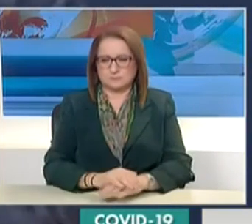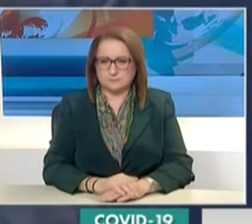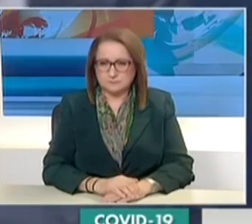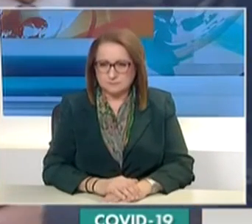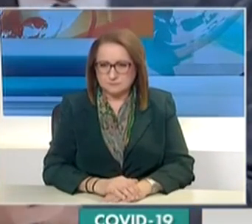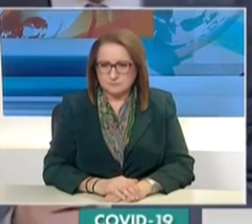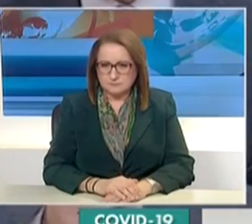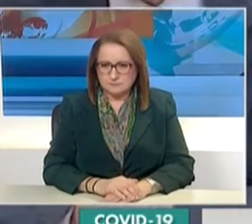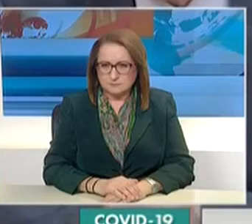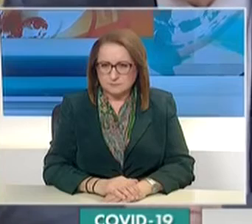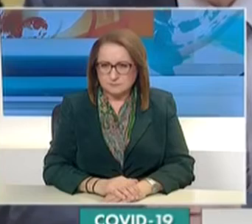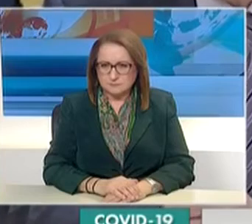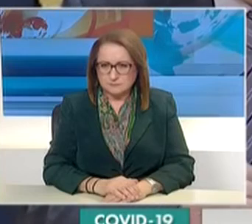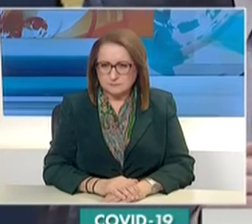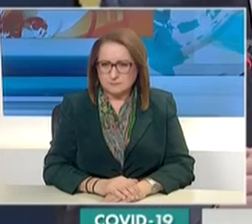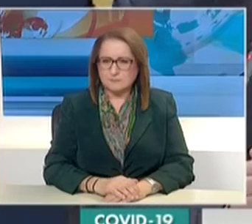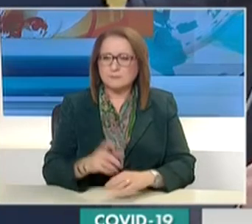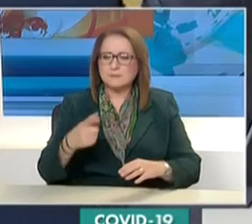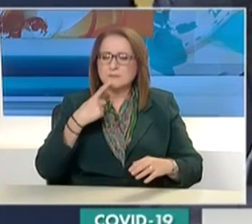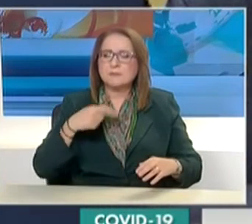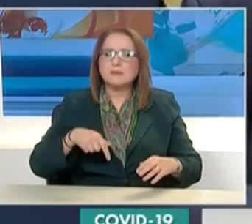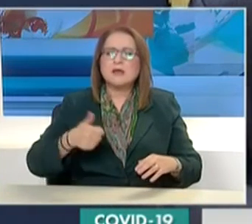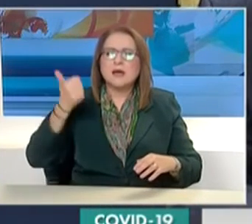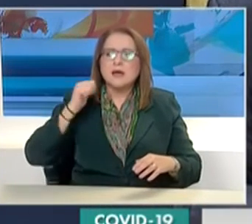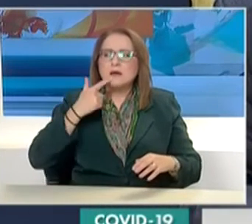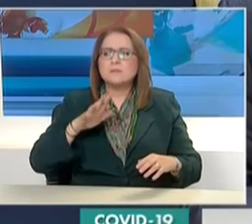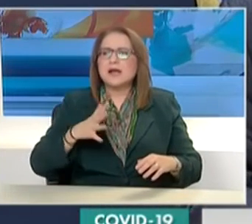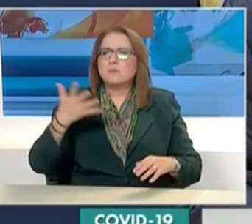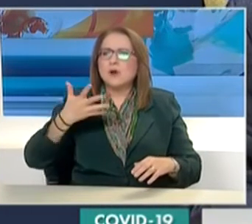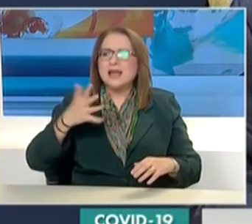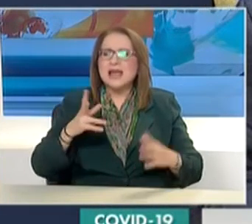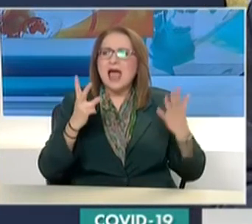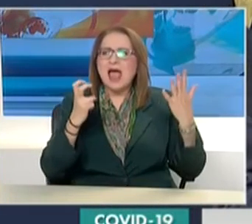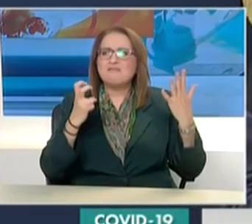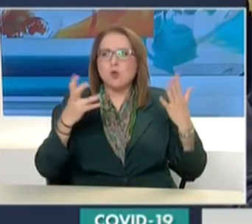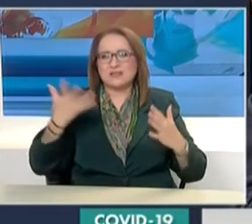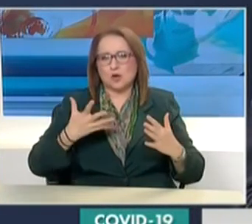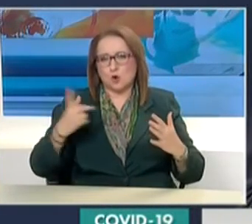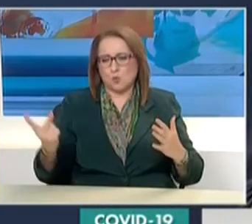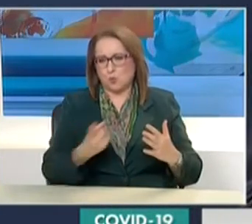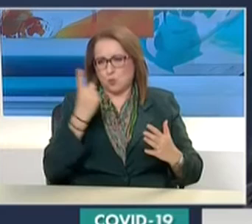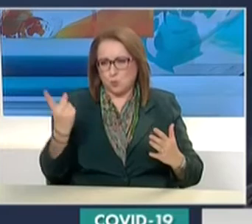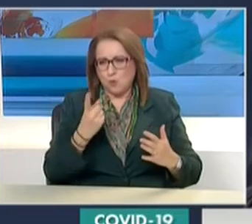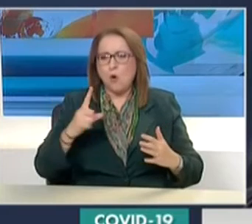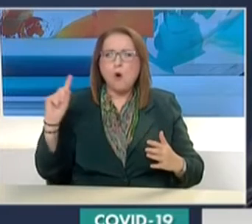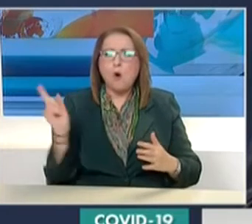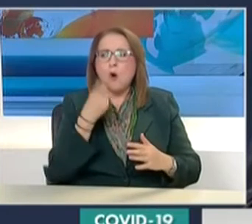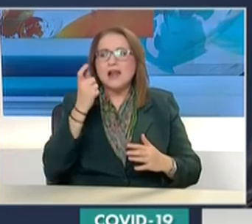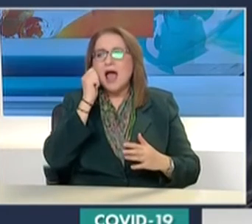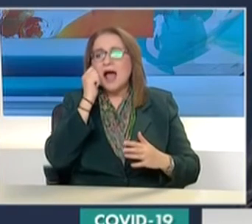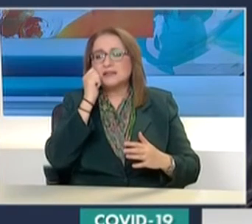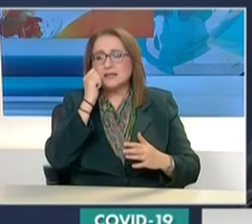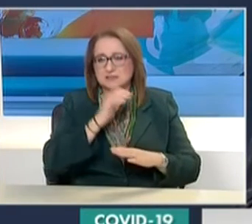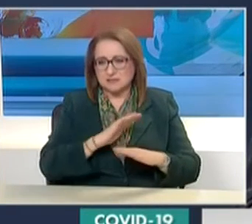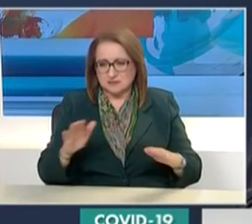Σχετικά με τις ΜΕΘ, η κατανομή των ηλικιών, όπως είπαμε και χθες, κοντά στα 70, η μέση ηλικία αυτών των ανθρώπων, και είναι όλοι άντρες.